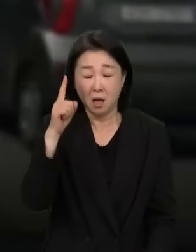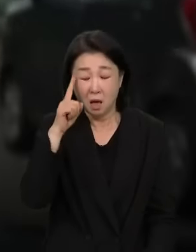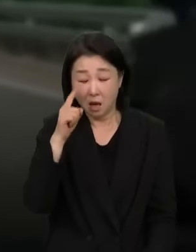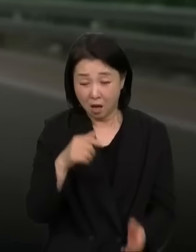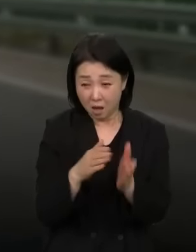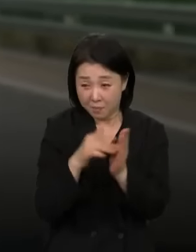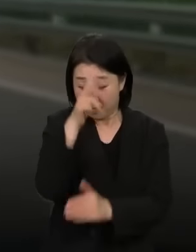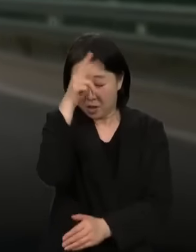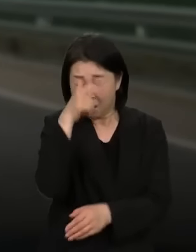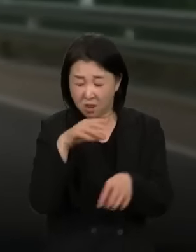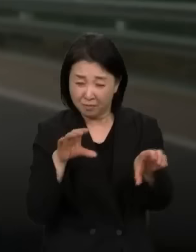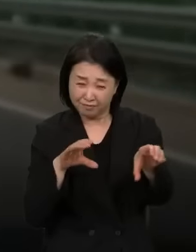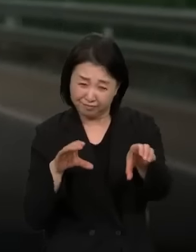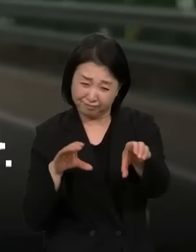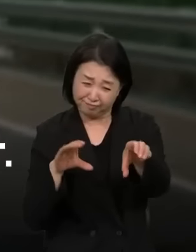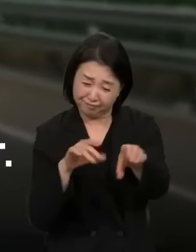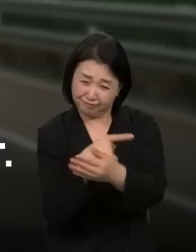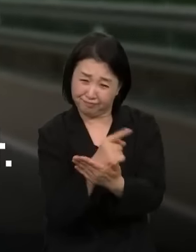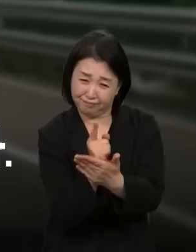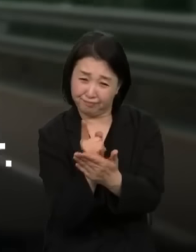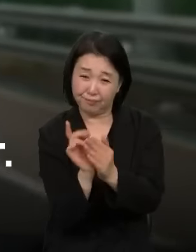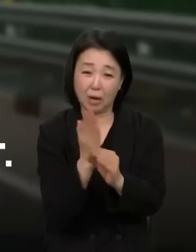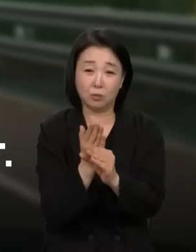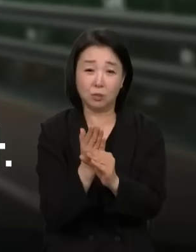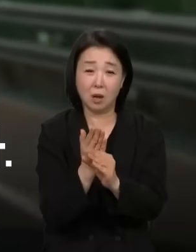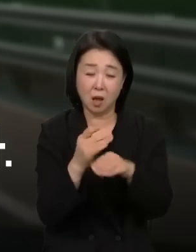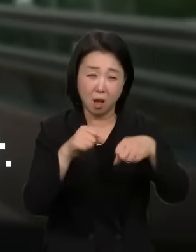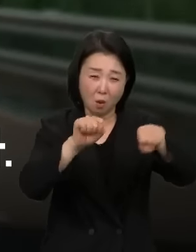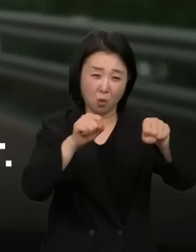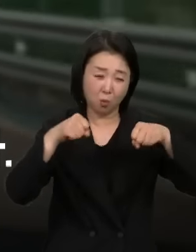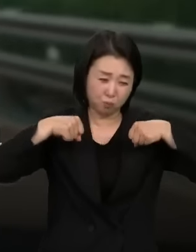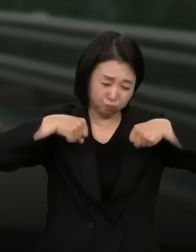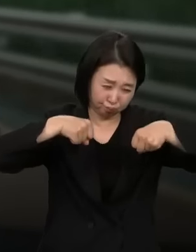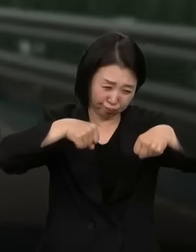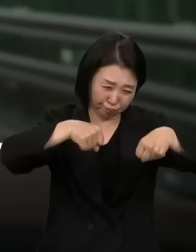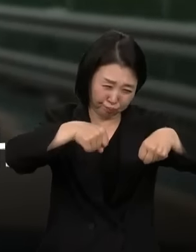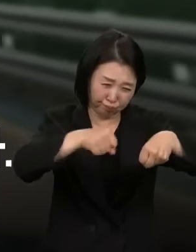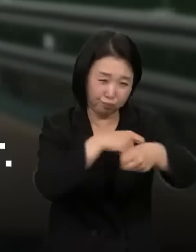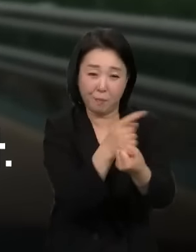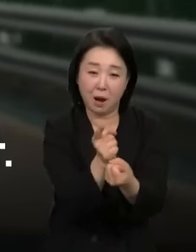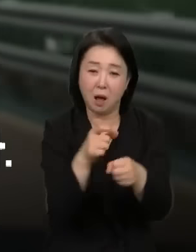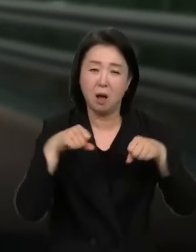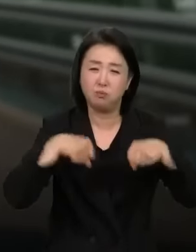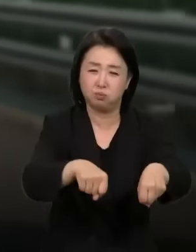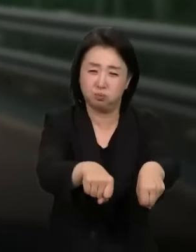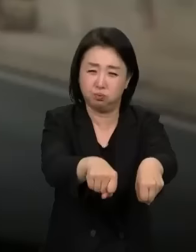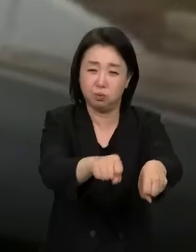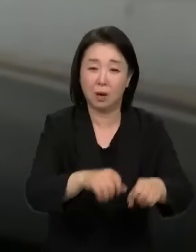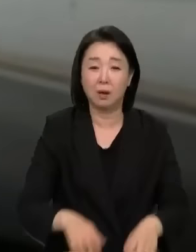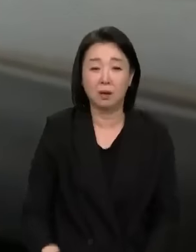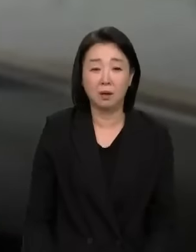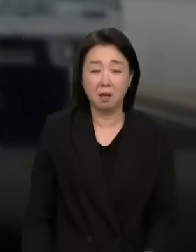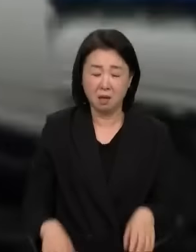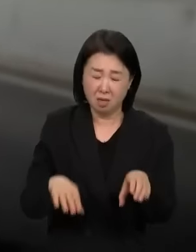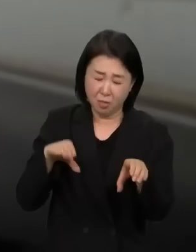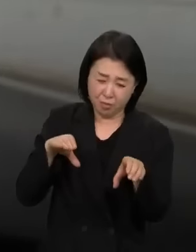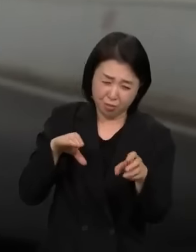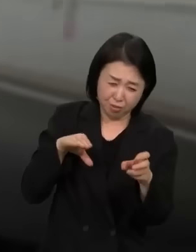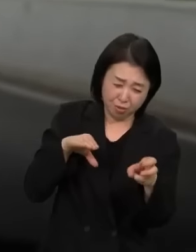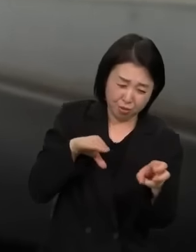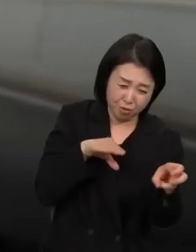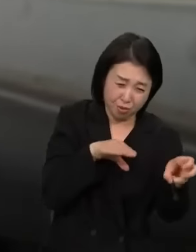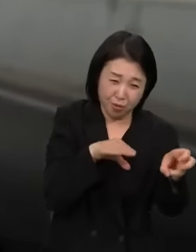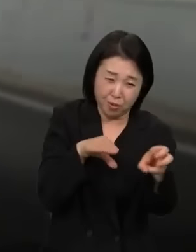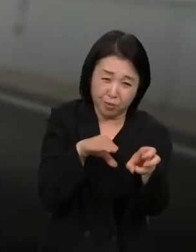순찰차의 속도도 점점 올라갑니다. 오토바이는 내리막 구간에서 더 빨라집니다. 거리를 좁히느라 마음 급한